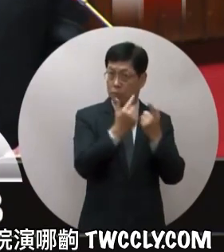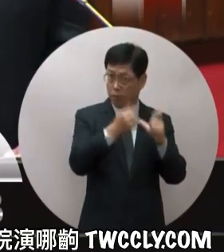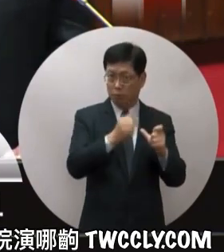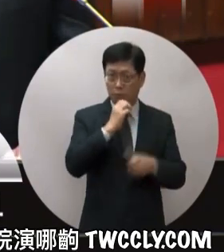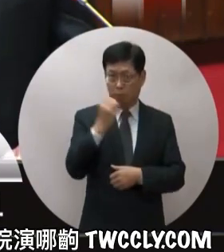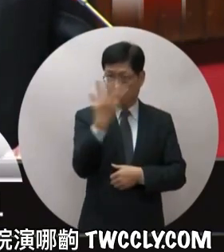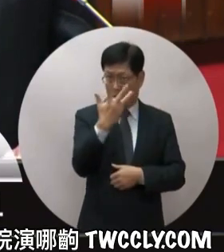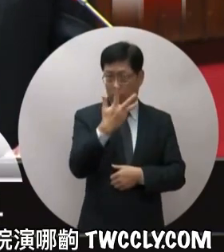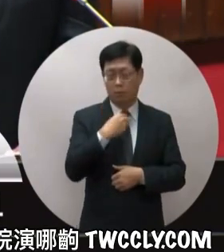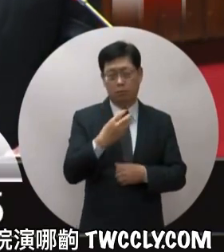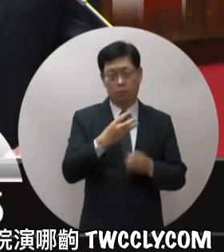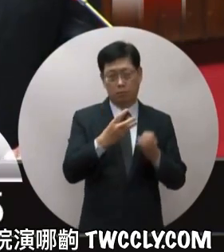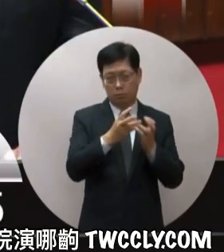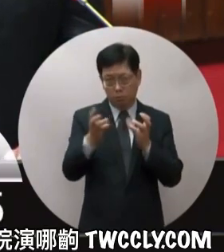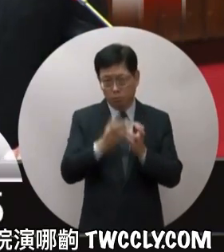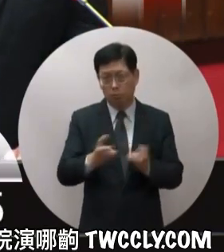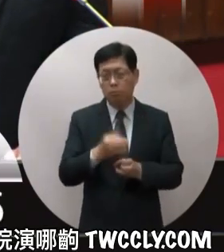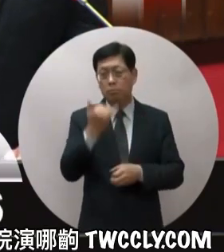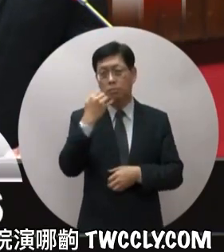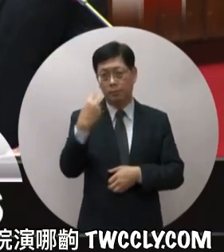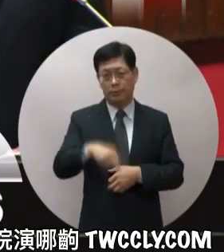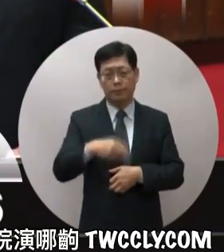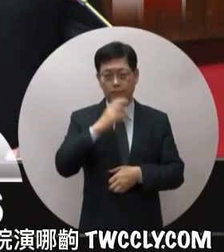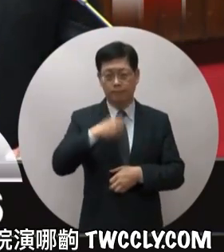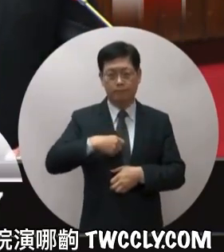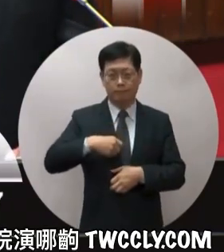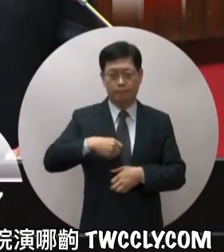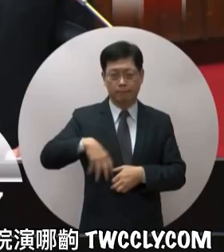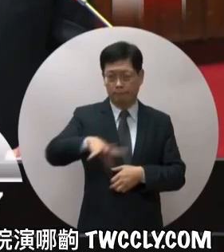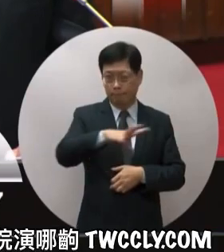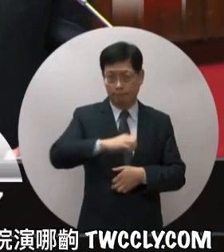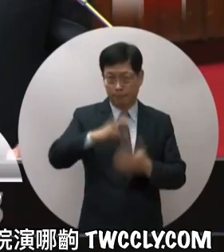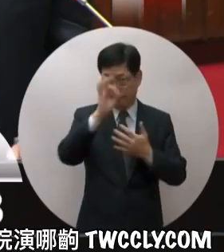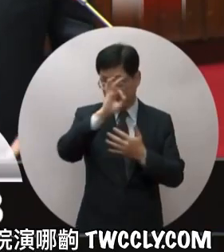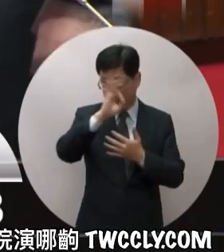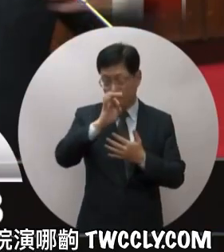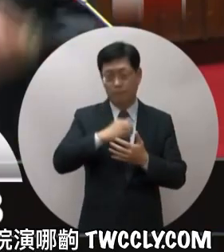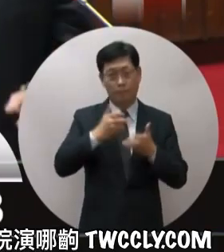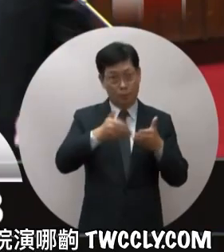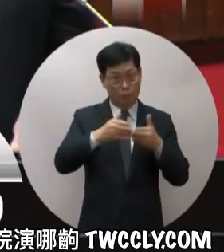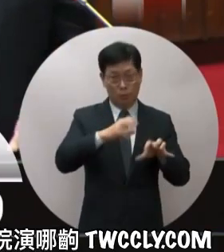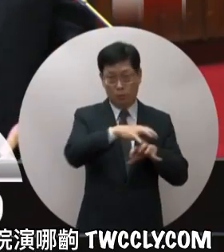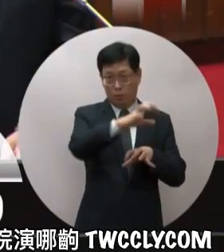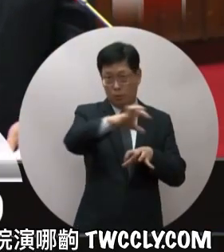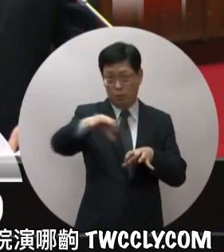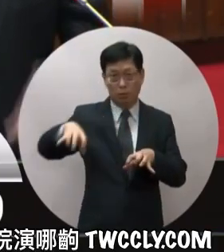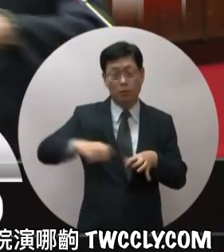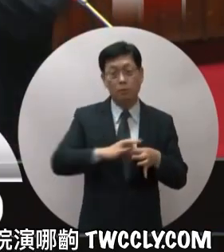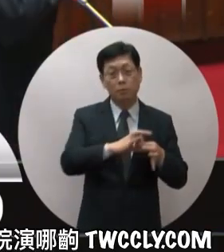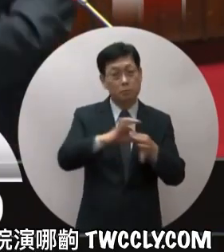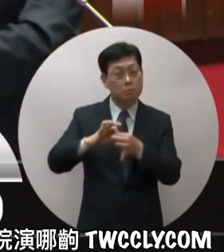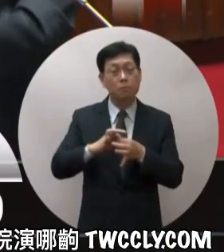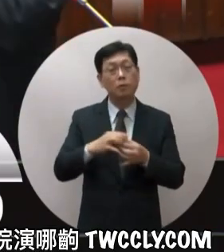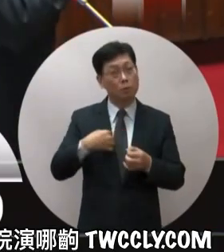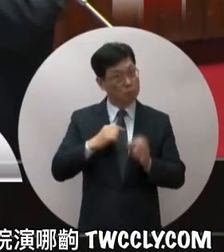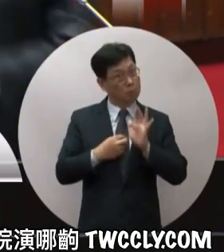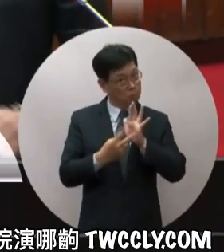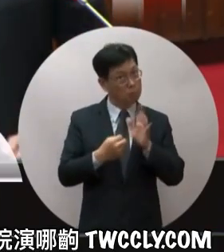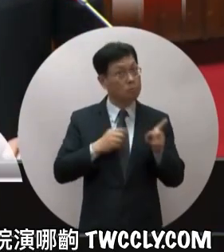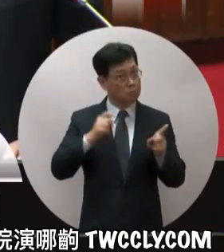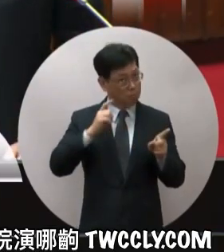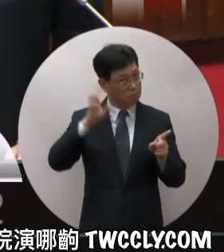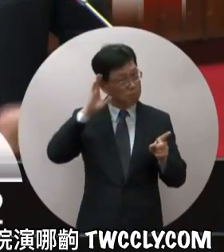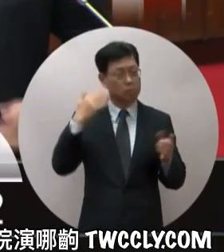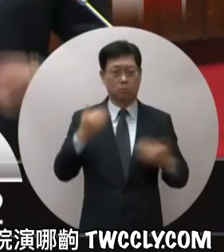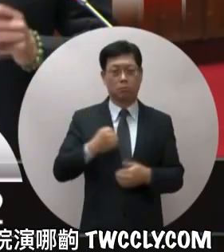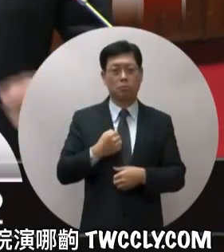幾個八條線可以去整合裡面最重要的鄉鎮的一個連結因為這我說你一定很